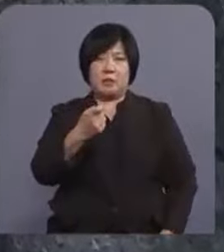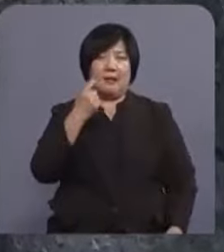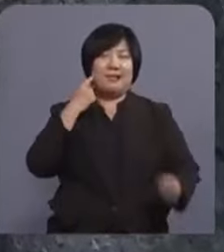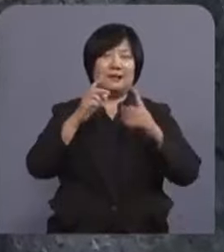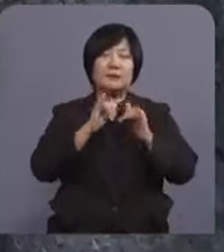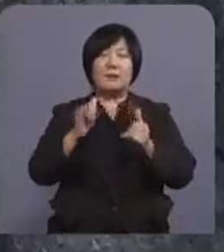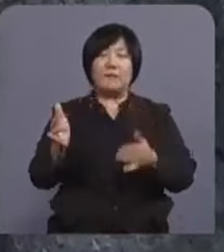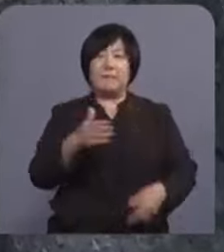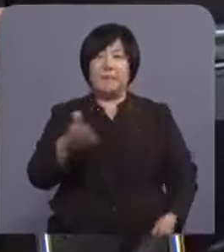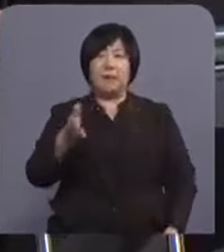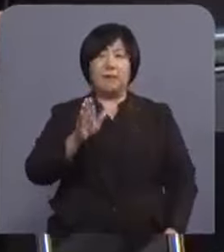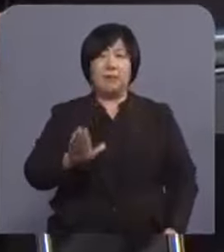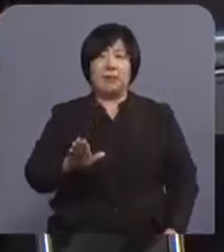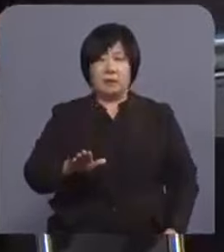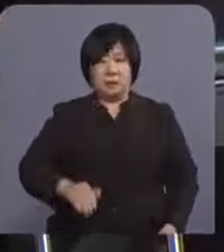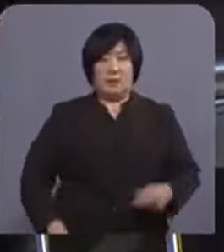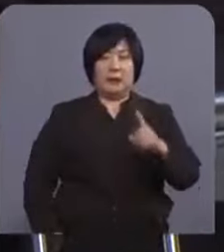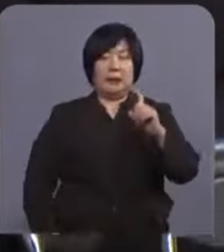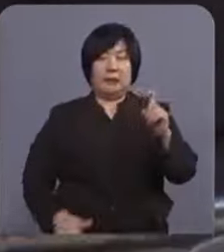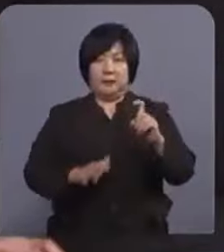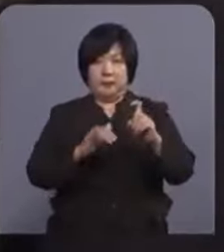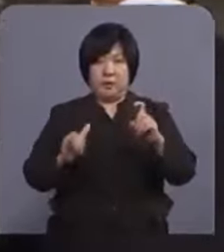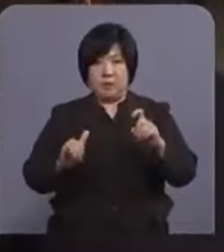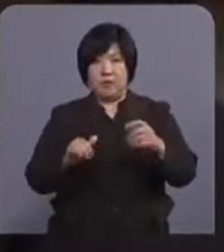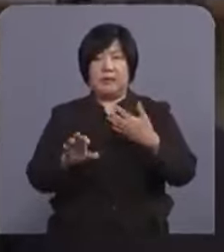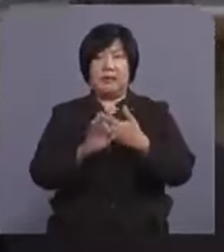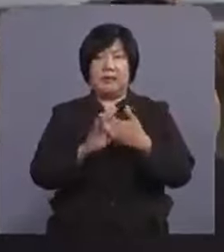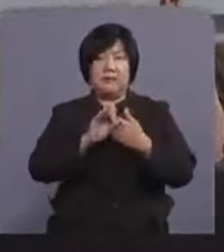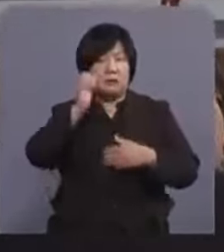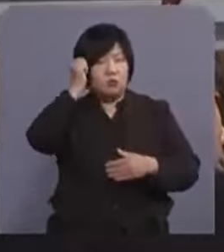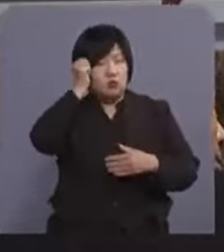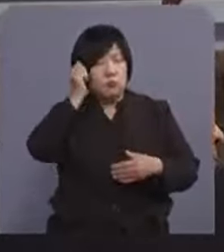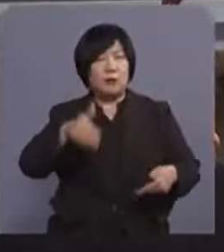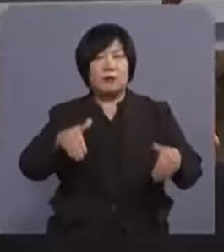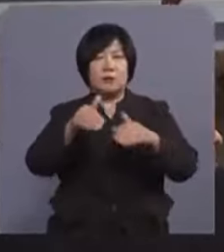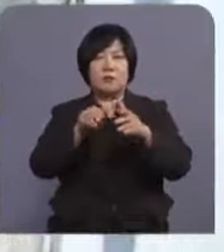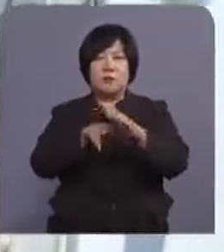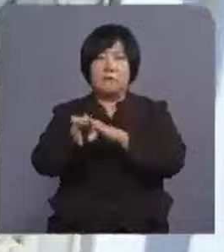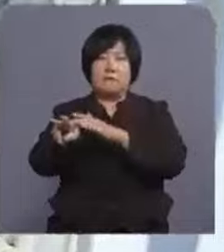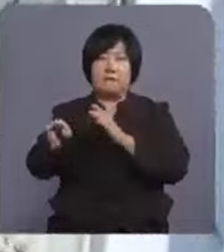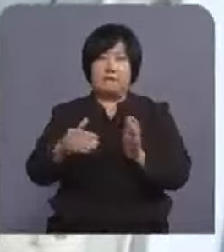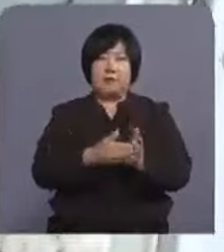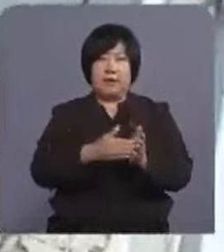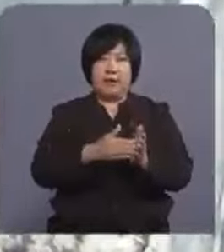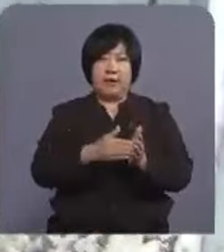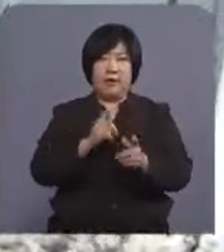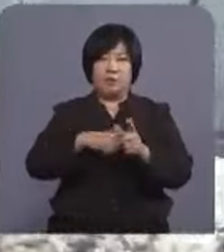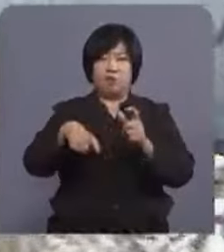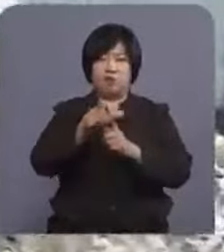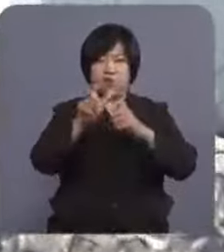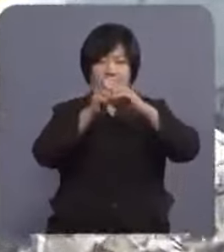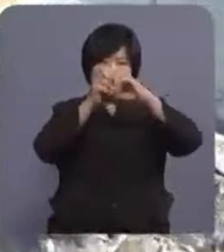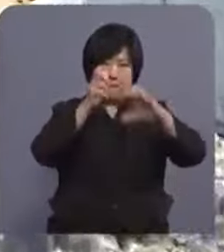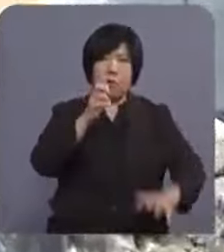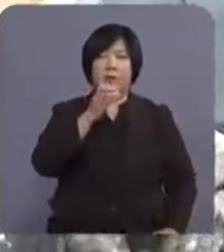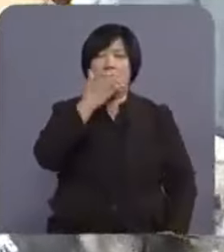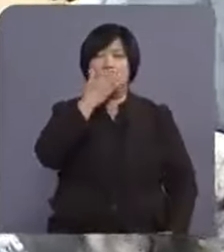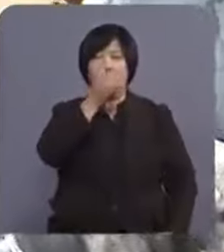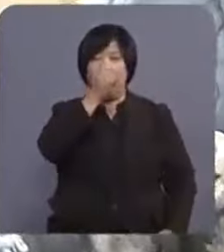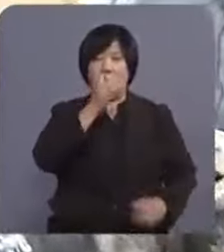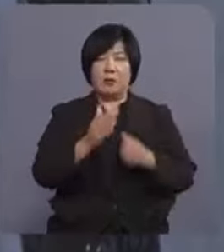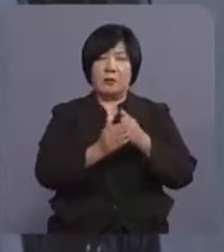사람은 없었지만 여섯 가구 주민 10여명이 임시 숙박시설 등으로 대피했습니다 추가 붕괴 가능성이 높아